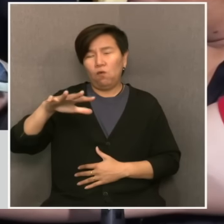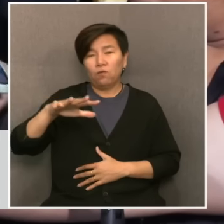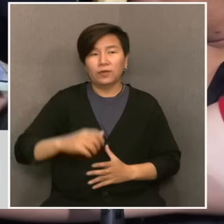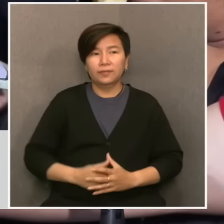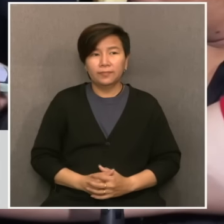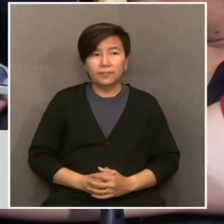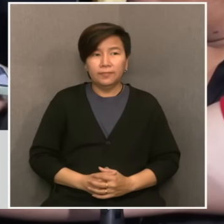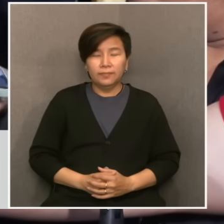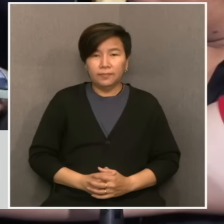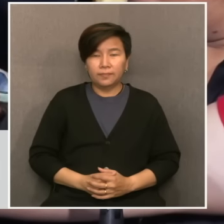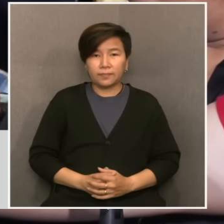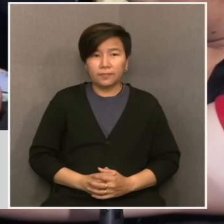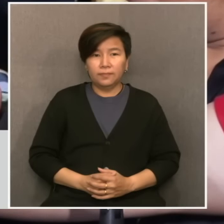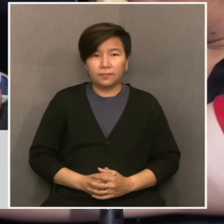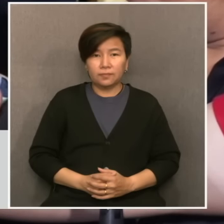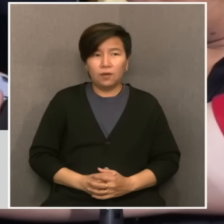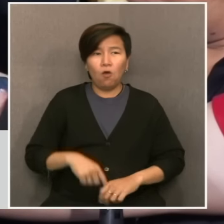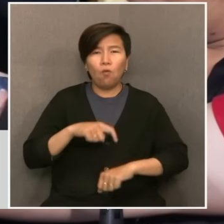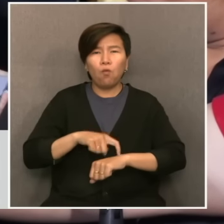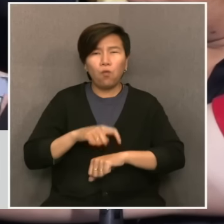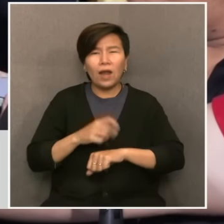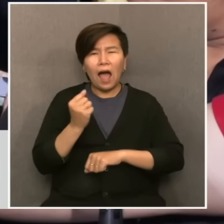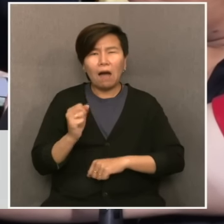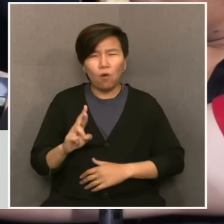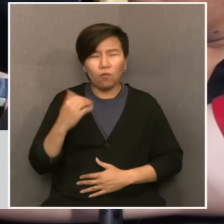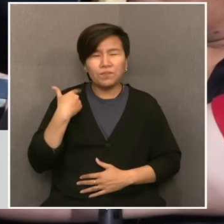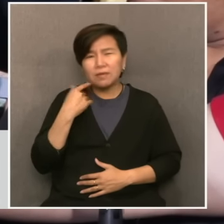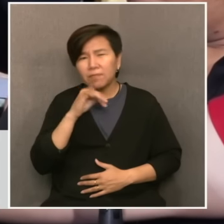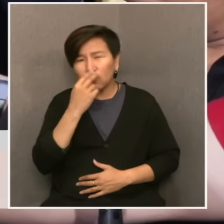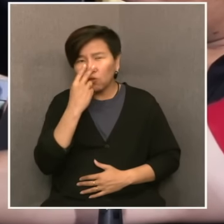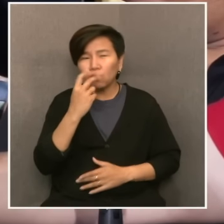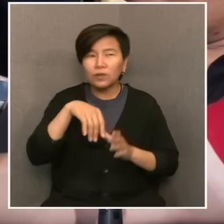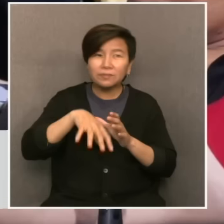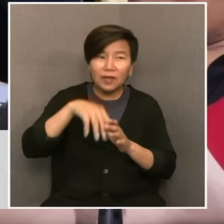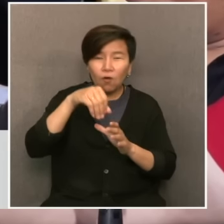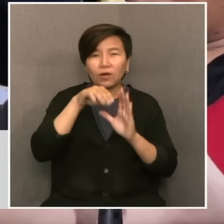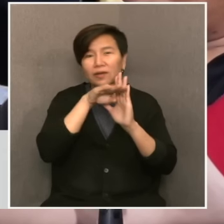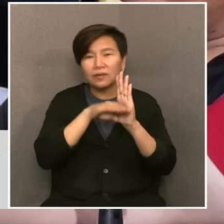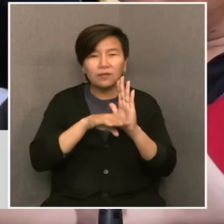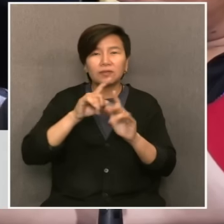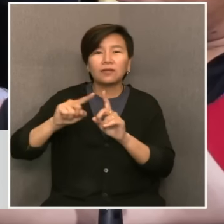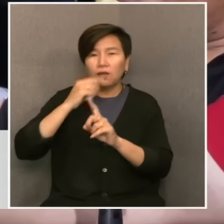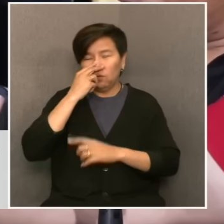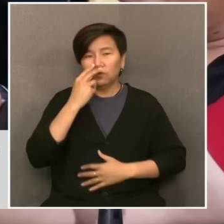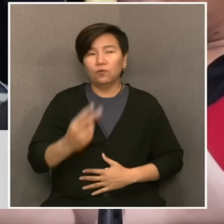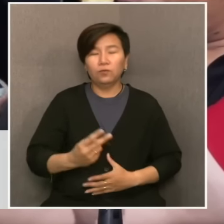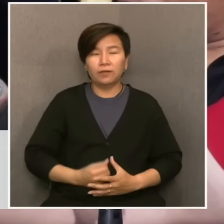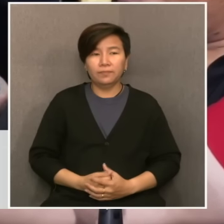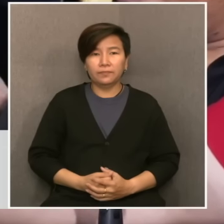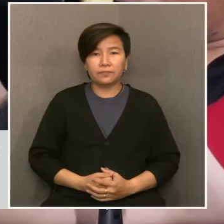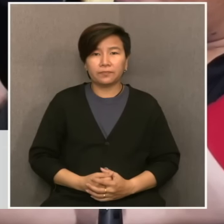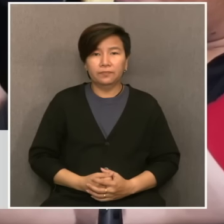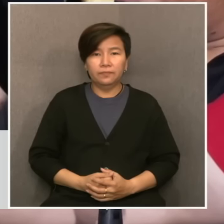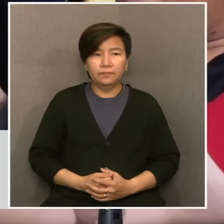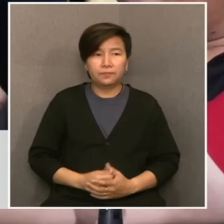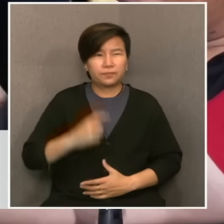จะมีประเด็นที่ต้องมีการจับฉลากในบางกรณีซึ่งอาจจะต้องใช้เวลาแง่กระบวนการบ้างนะครับสรุปแล้วก็คิดว่